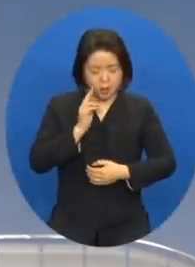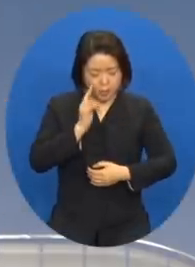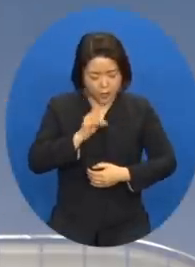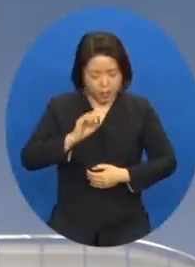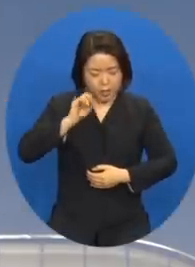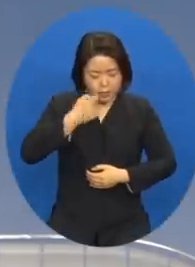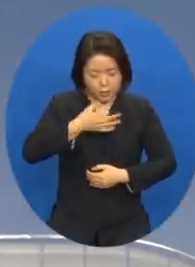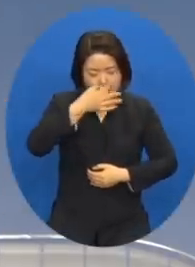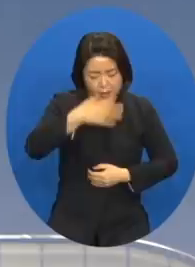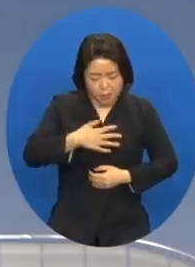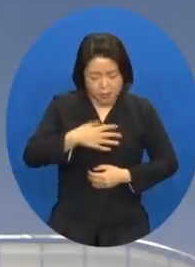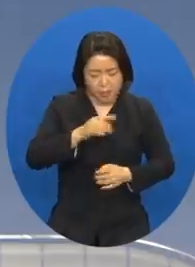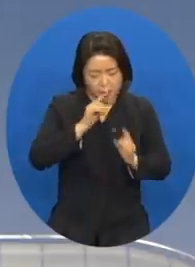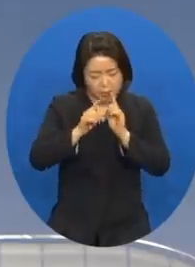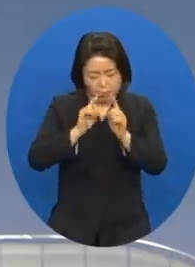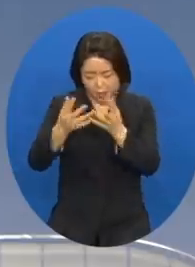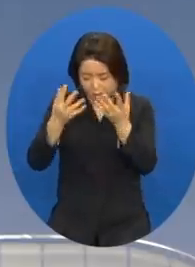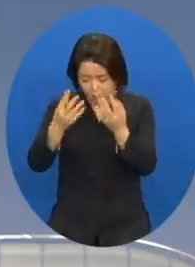말하는 때입니다.